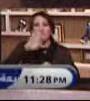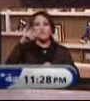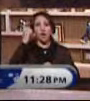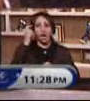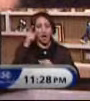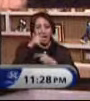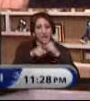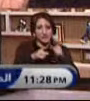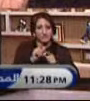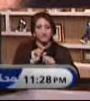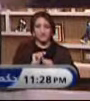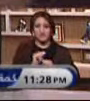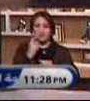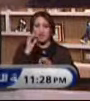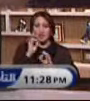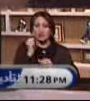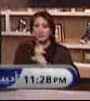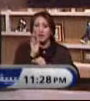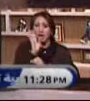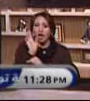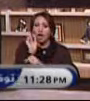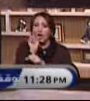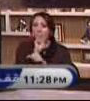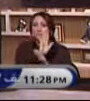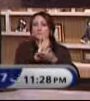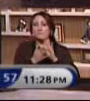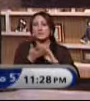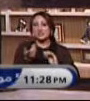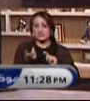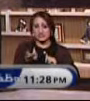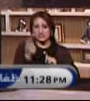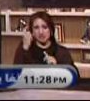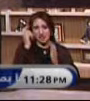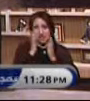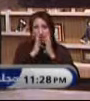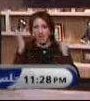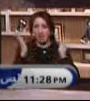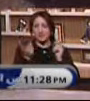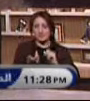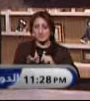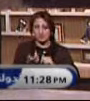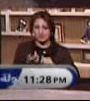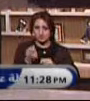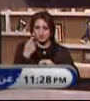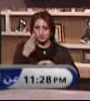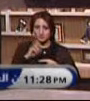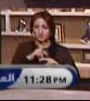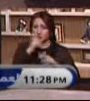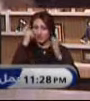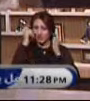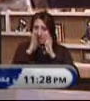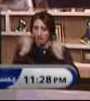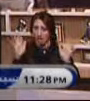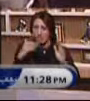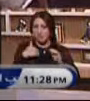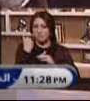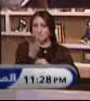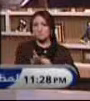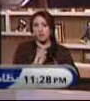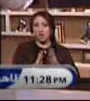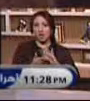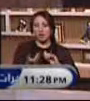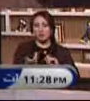كنت تنوي هذه، انما علمتهم ليقال عالم. وقد قيل يعني انت اللي كنت عايزه اخدته. القوه على وجهي في